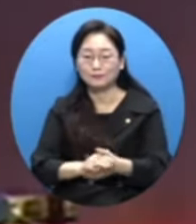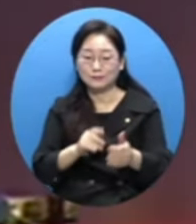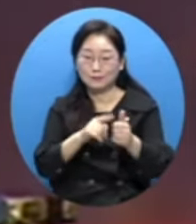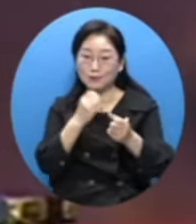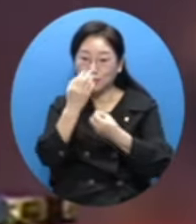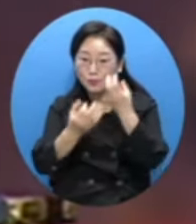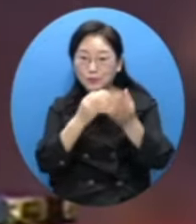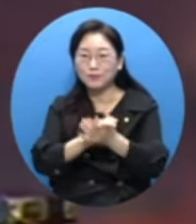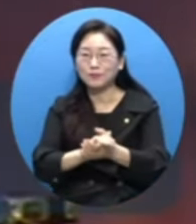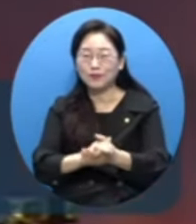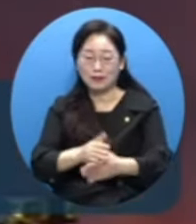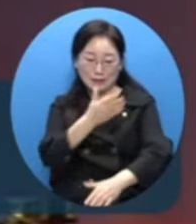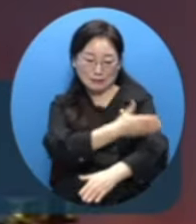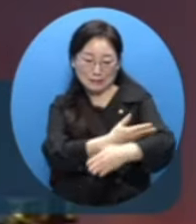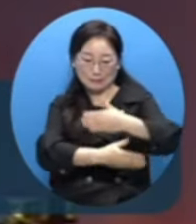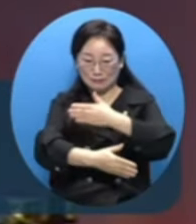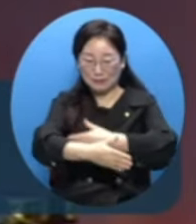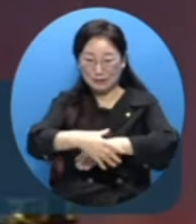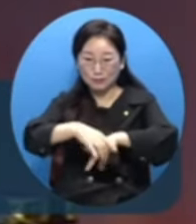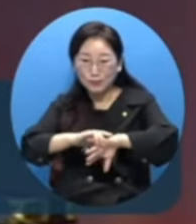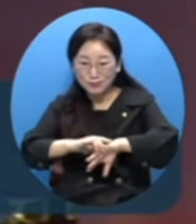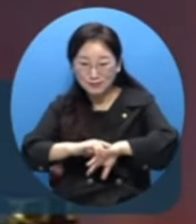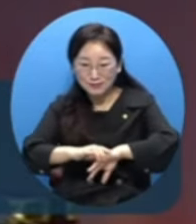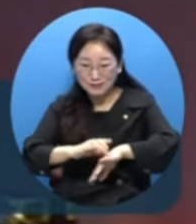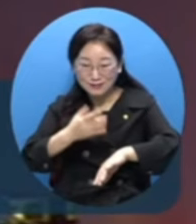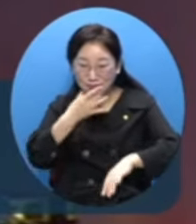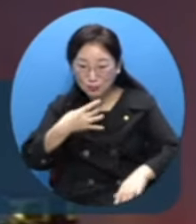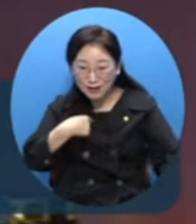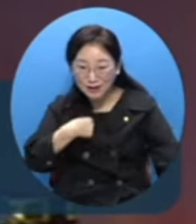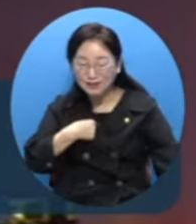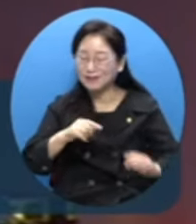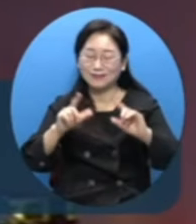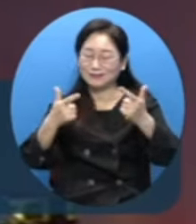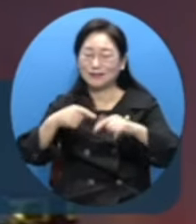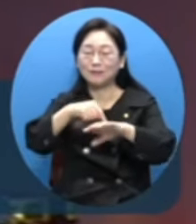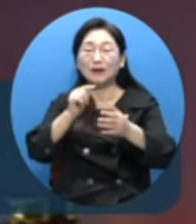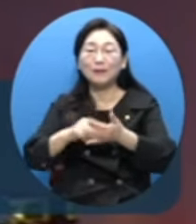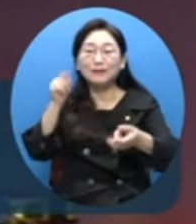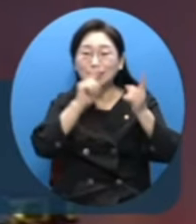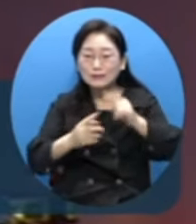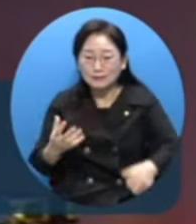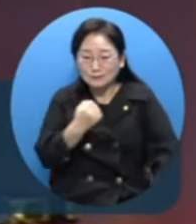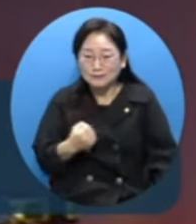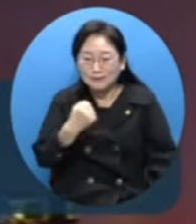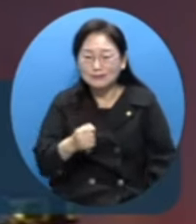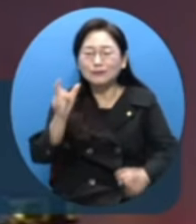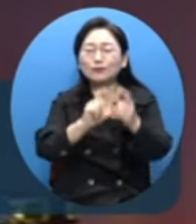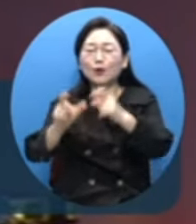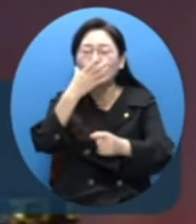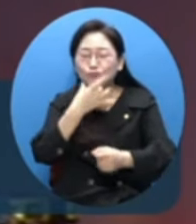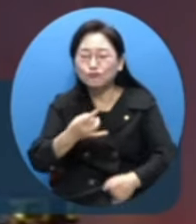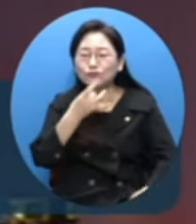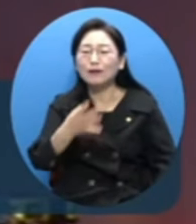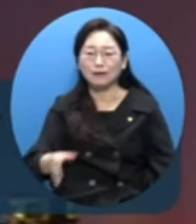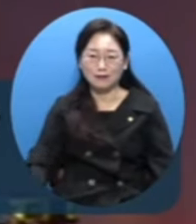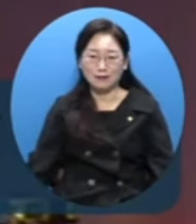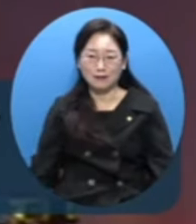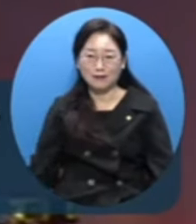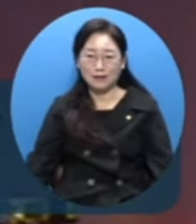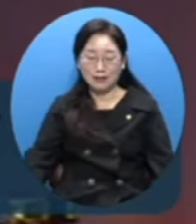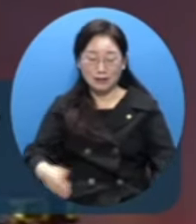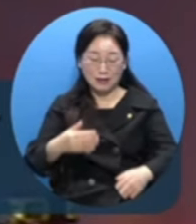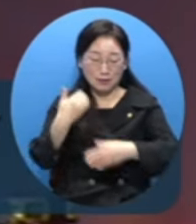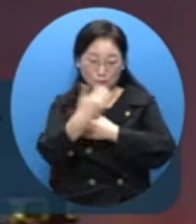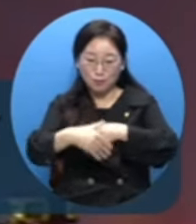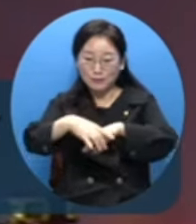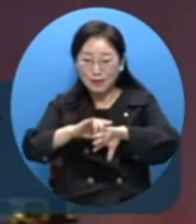합니다. 사지가 없어서 불행하냐고요? 마음에 상처를 안고 사는 사람들이 더 불행합니다. 신체장애는